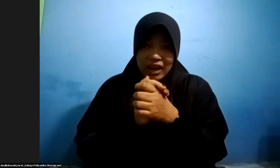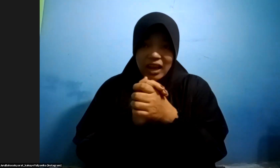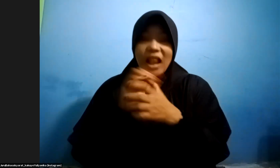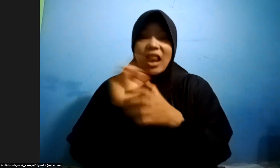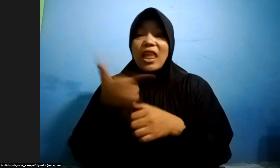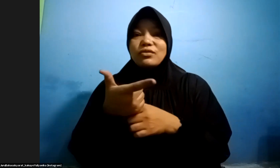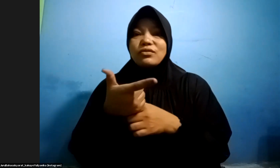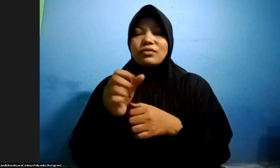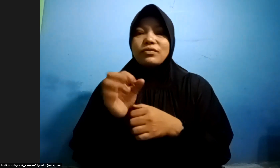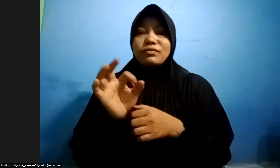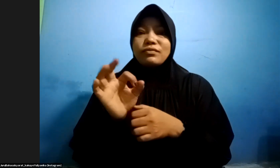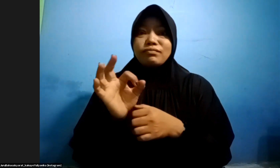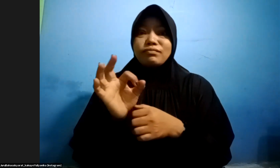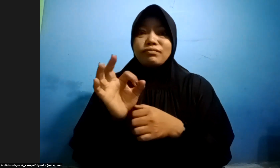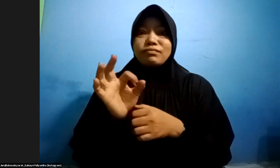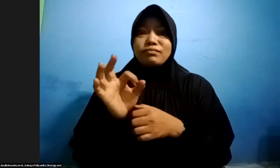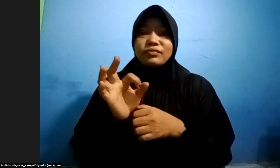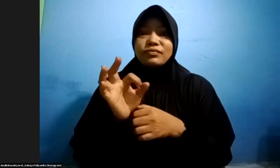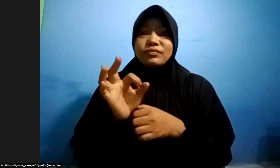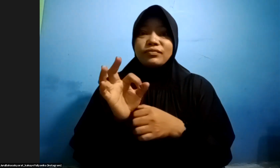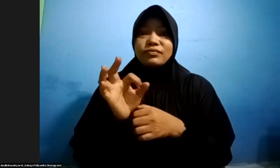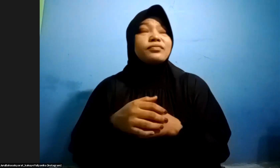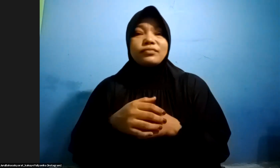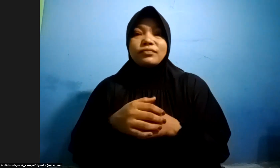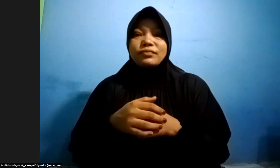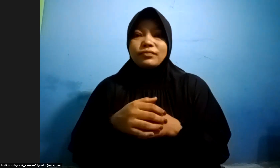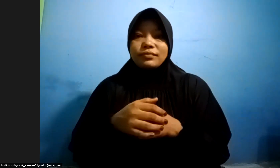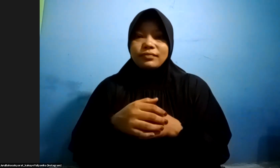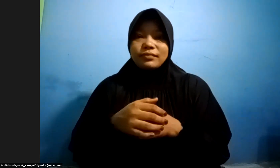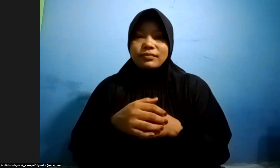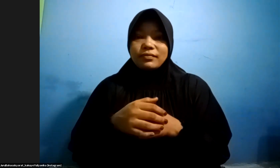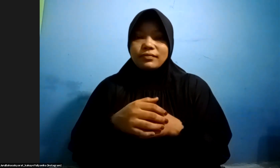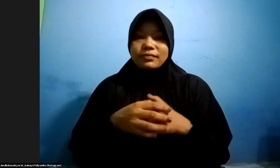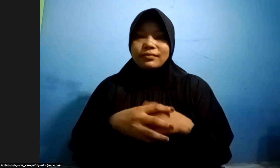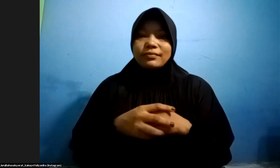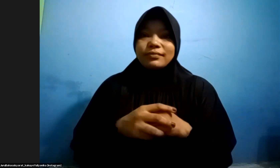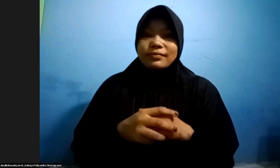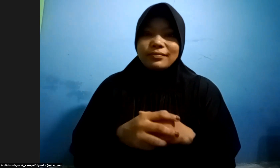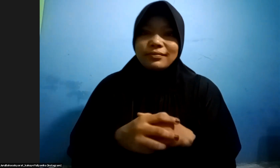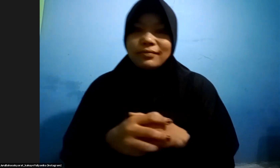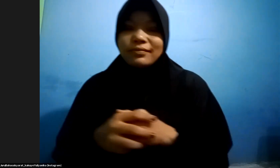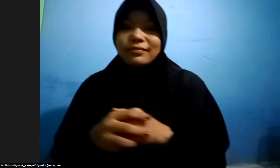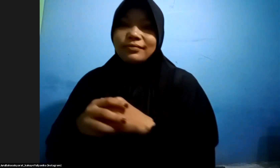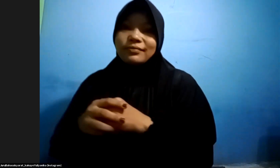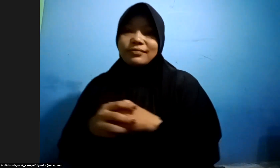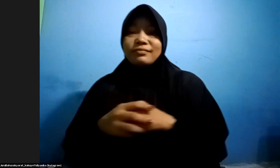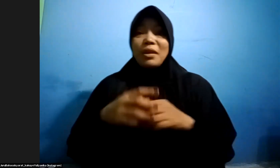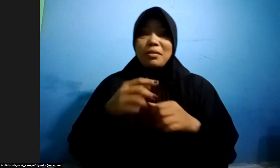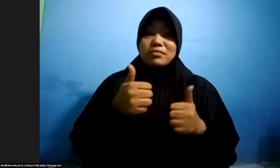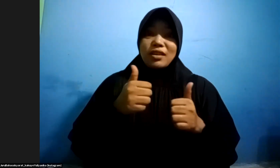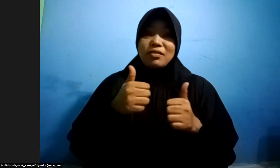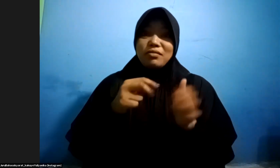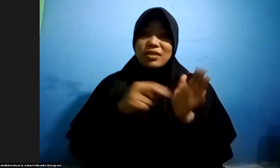Fajar. Daripada diam nanti. Boleh deh. Kalau gitu ya udah. Boleh ya Bapak Ibu izinkan saya